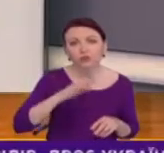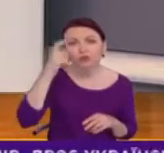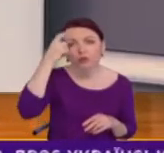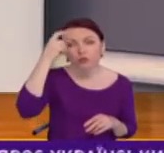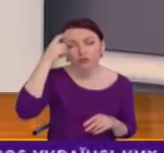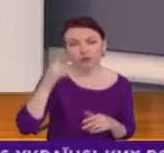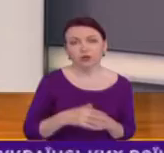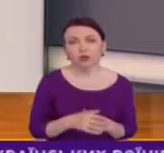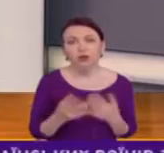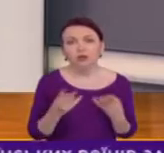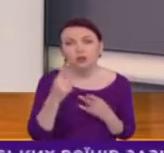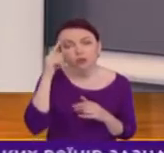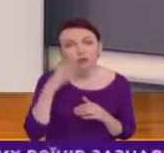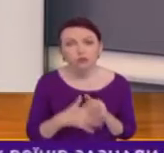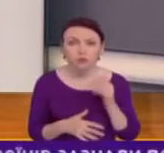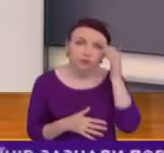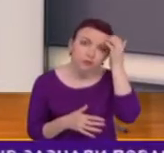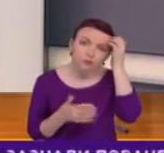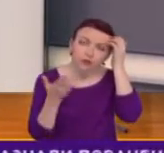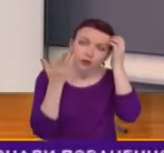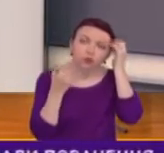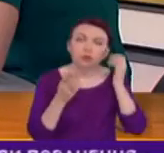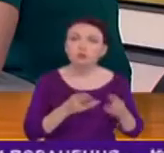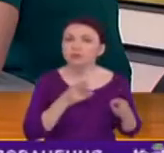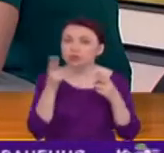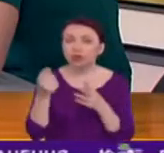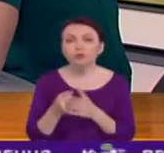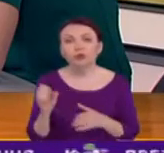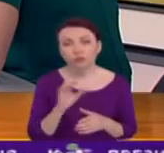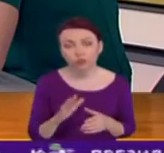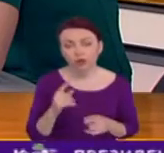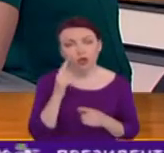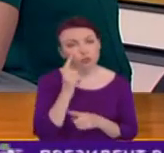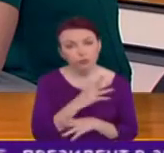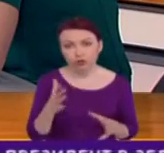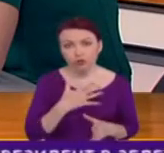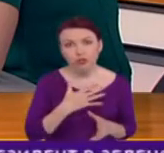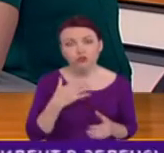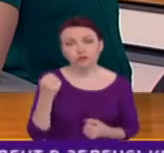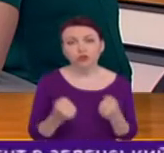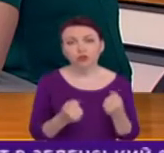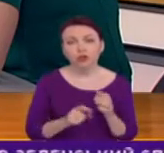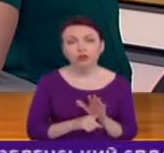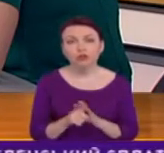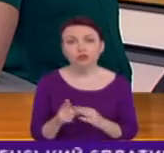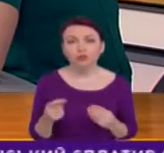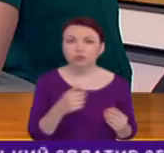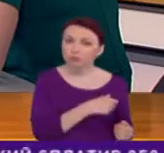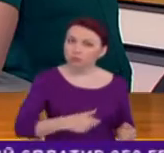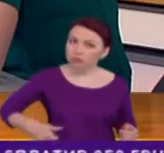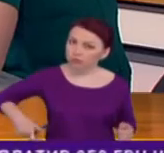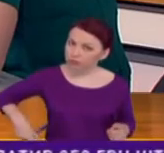зрозуміти, що коли ми приїжджаємо до Європи, більшості наших водіїв починають одягати ремені